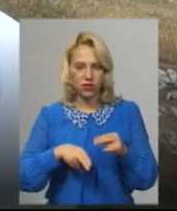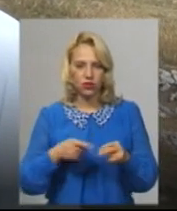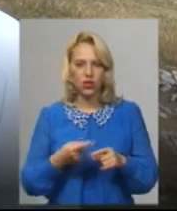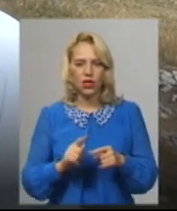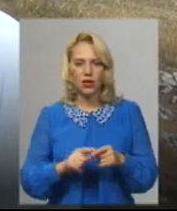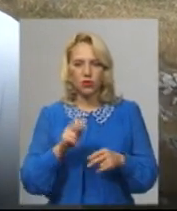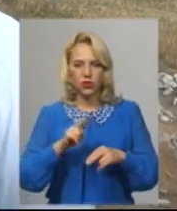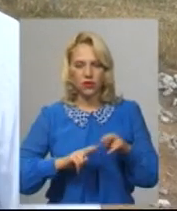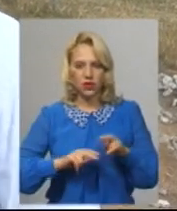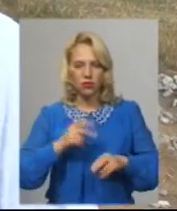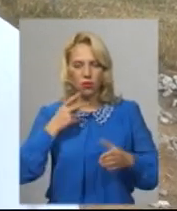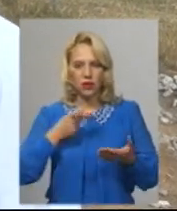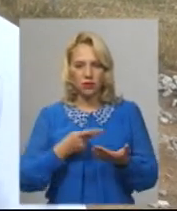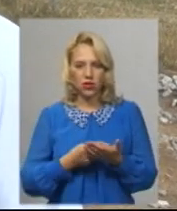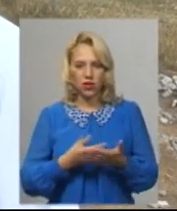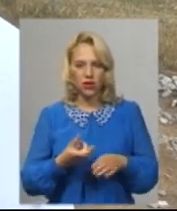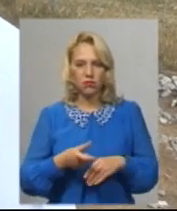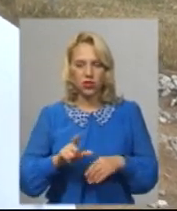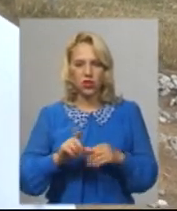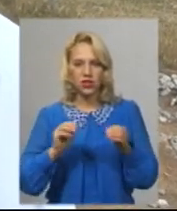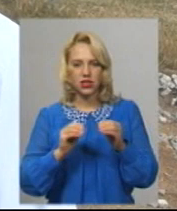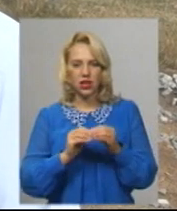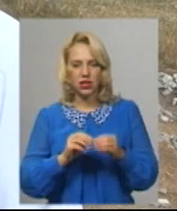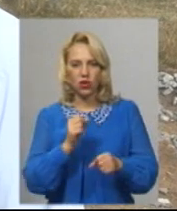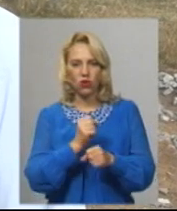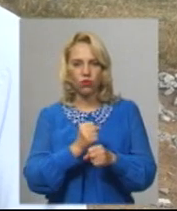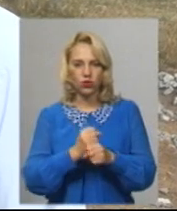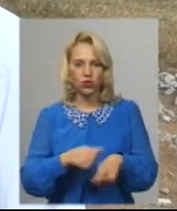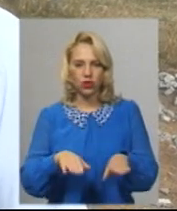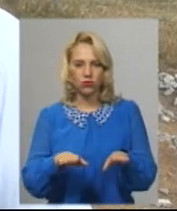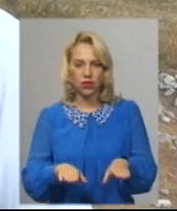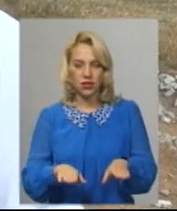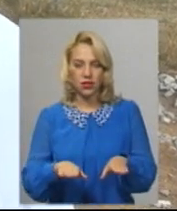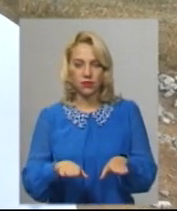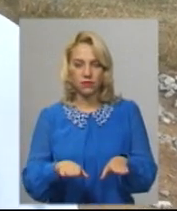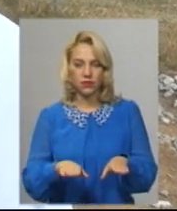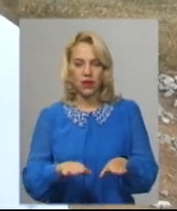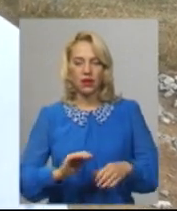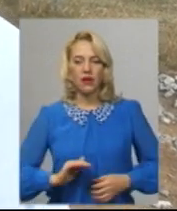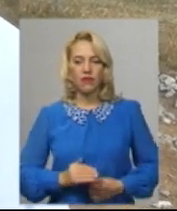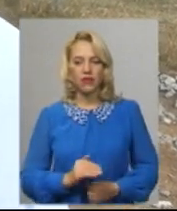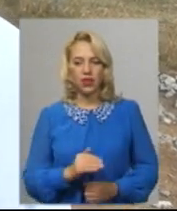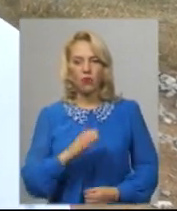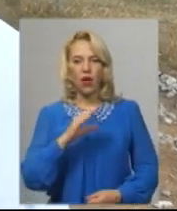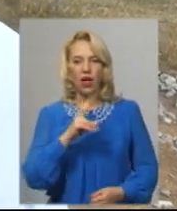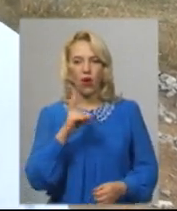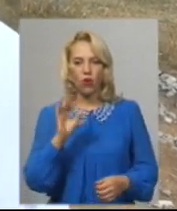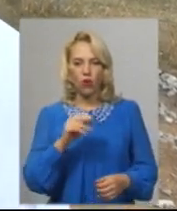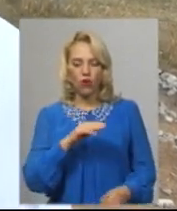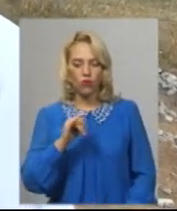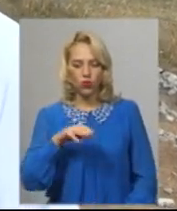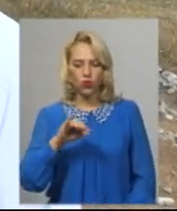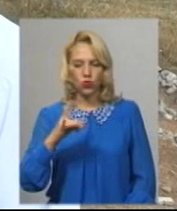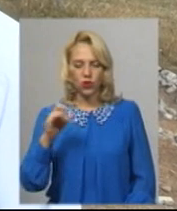Будівництво передбачає більше 10 робочих місць. Фірма «Екофутури Стара